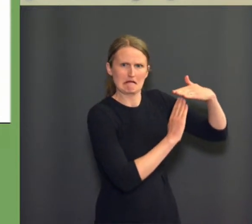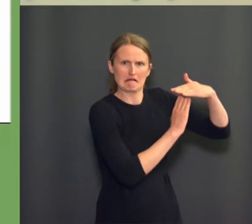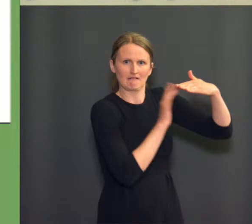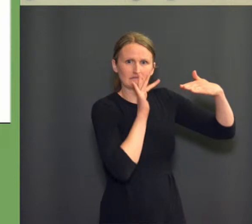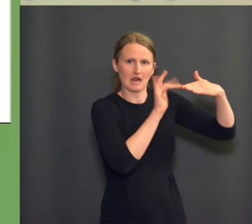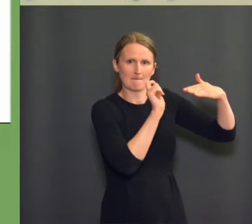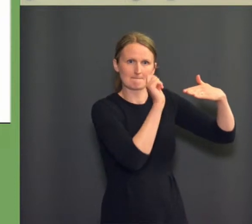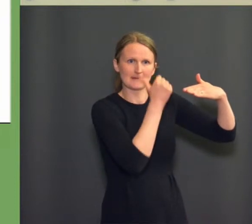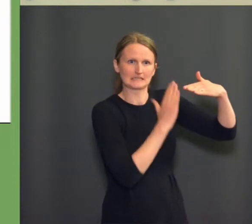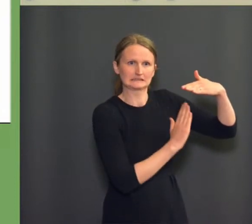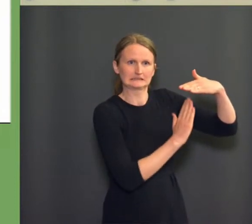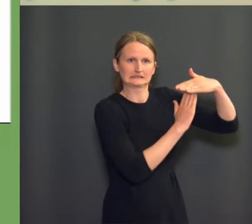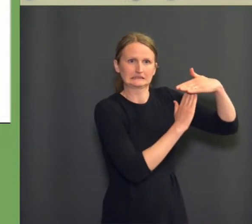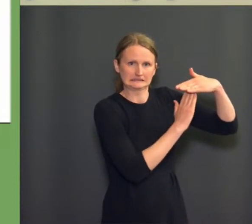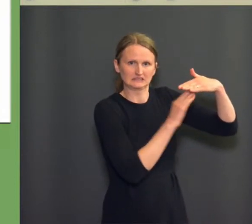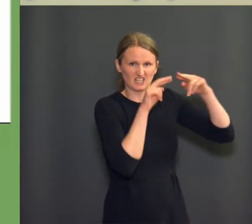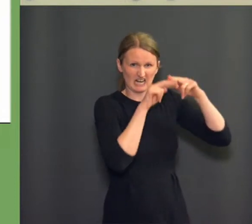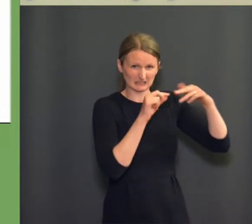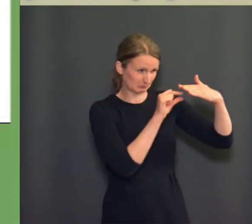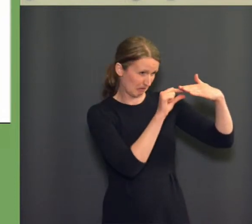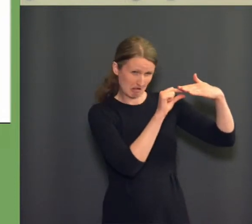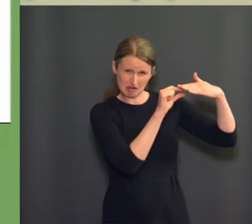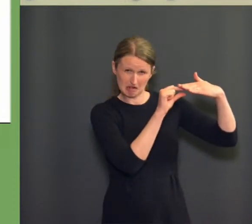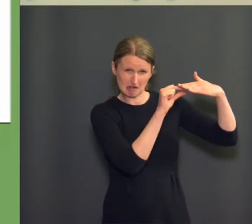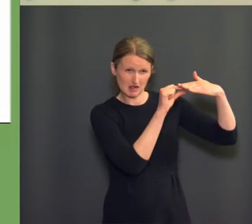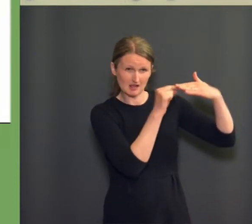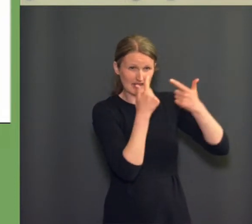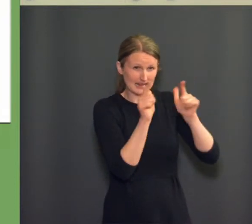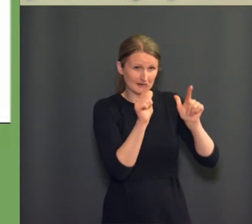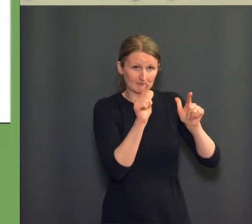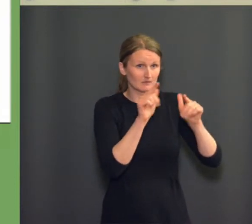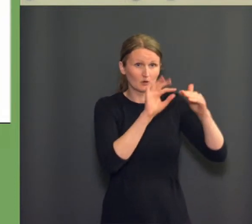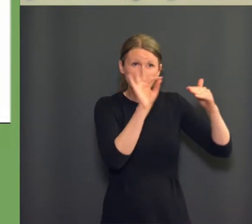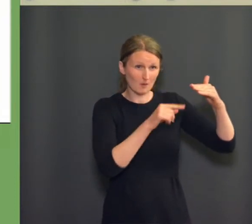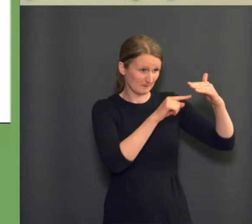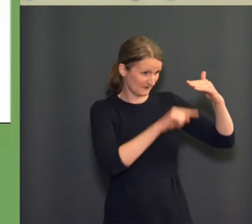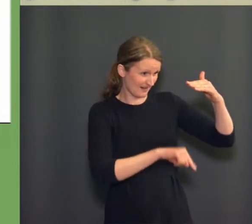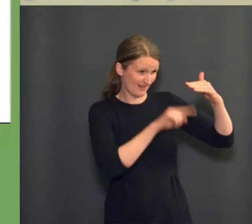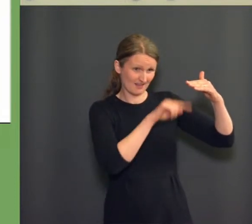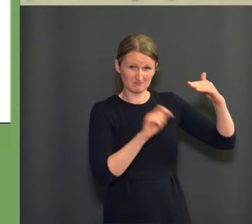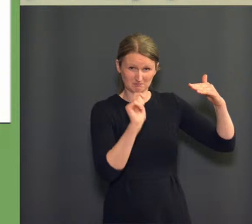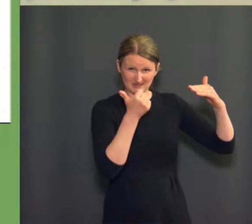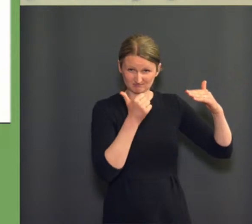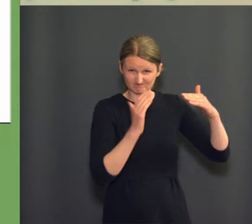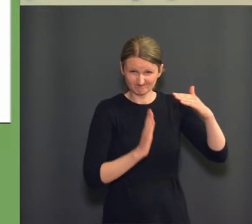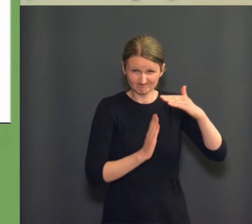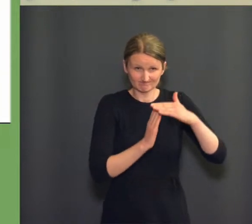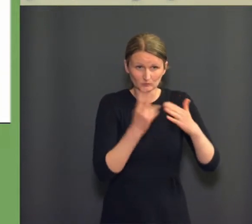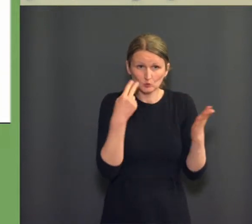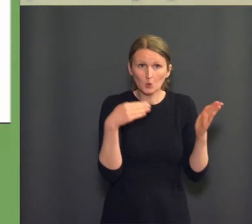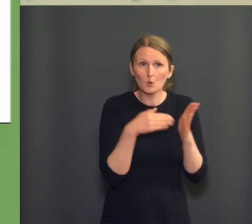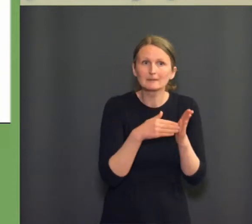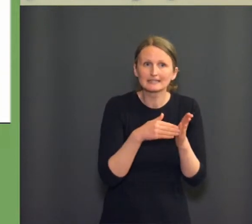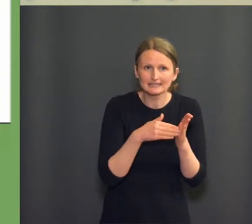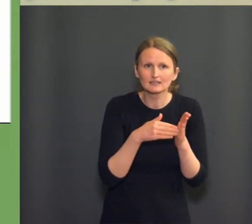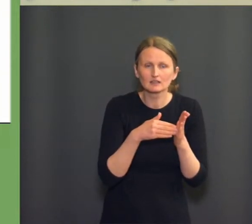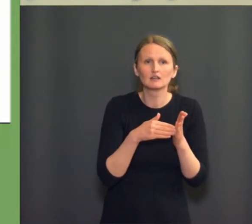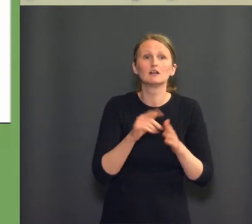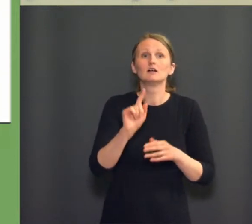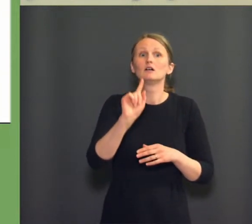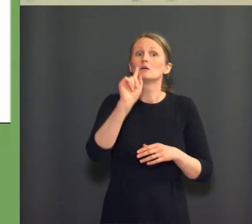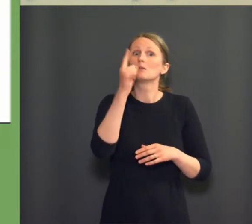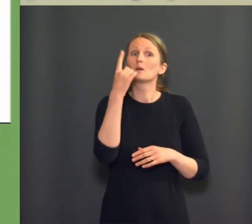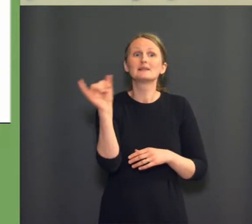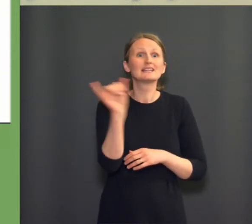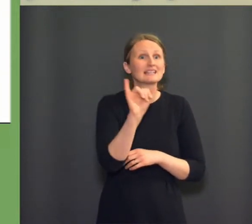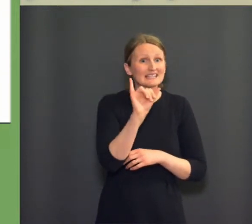intensifs. Ceci reste une majorité de patients non Covid, plus importante, on le voit maintenant que lors de la deuxième vague, où les patients non Covid étaient devenus